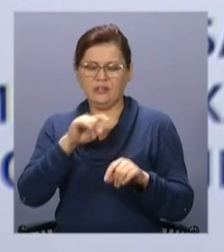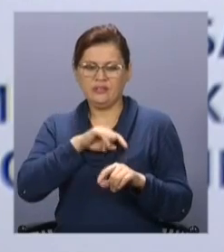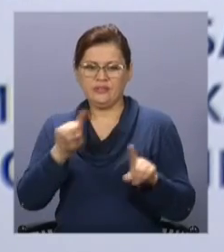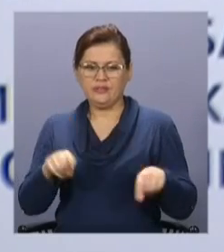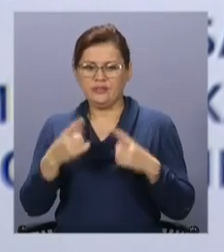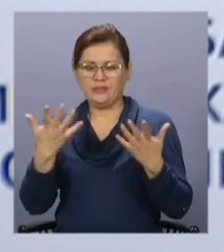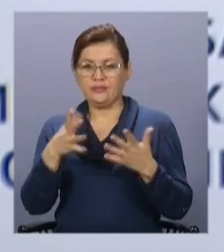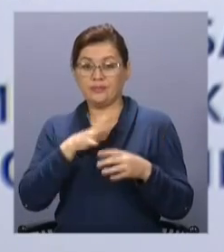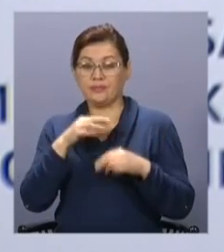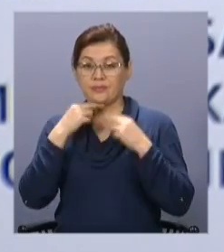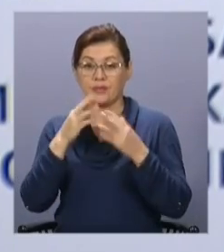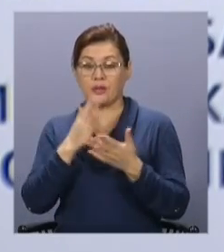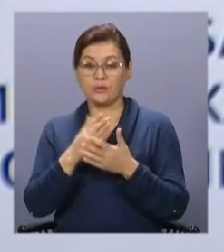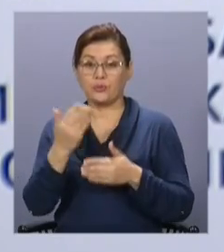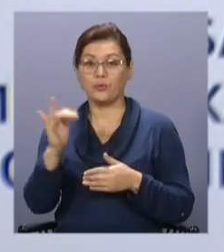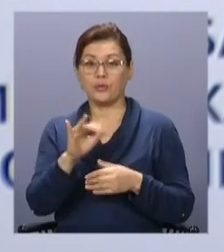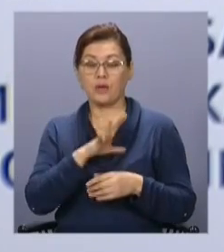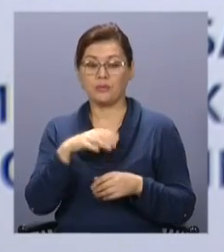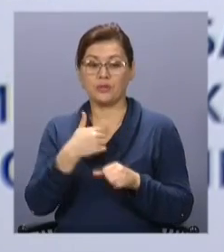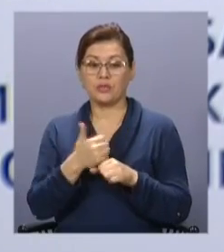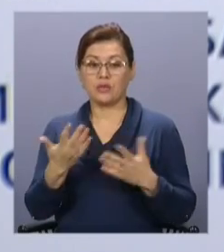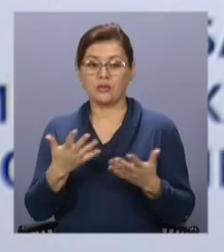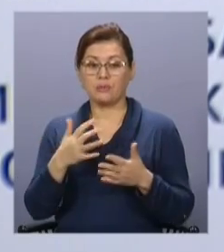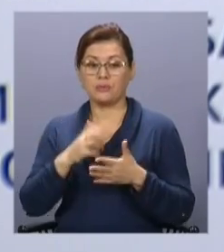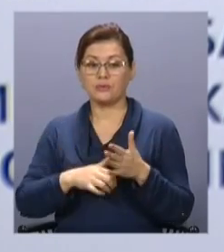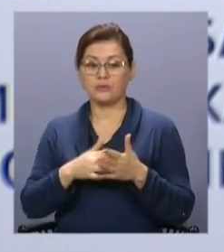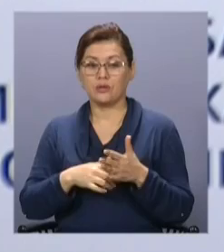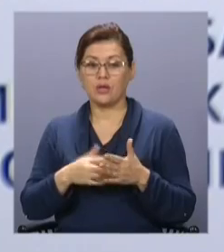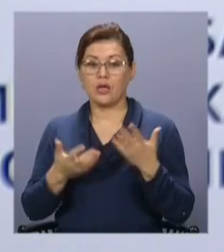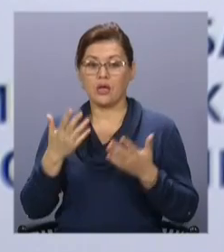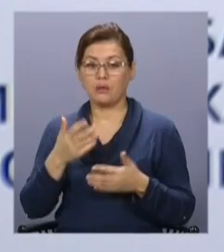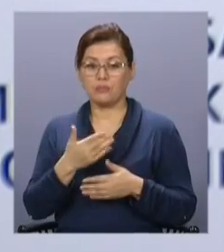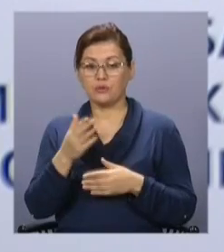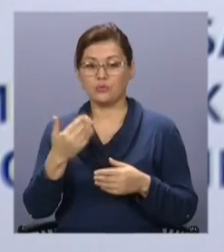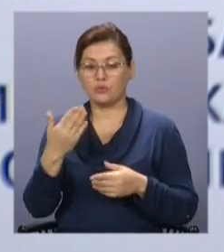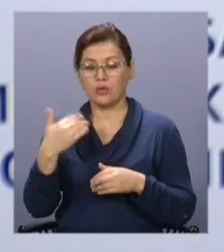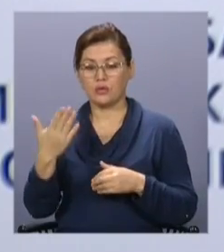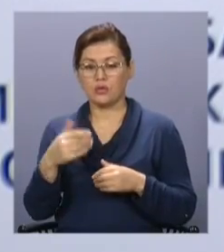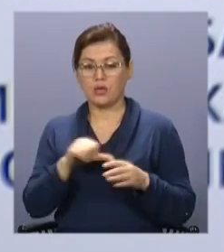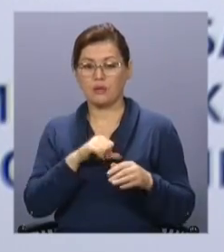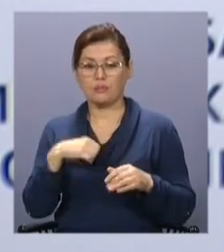қай жағынан оған көңіл бөлу керек, оның жаңағы оның негізінде не жатыр деген мәселе келетін болса, біз сол жағына ең бірінші көңіл бөлдік.